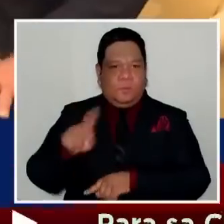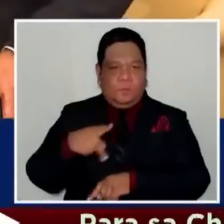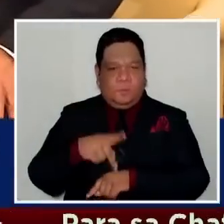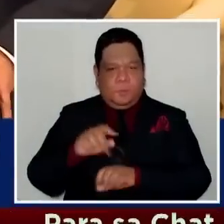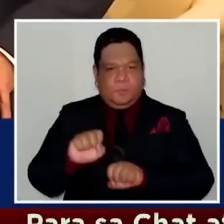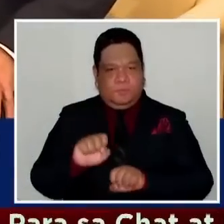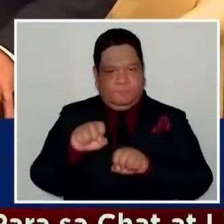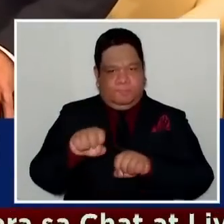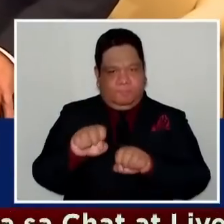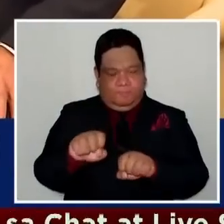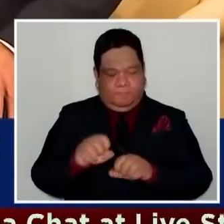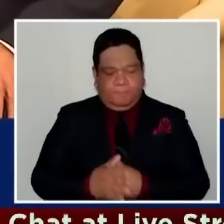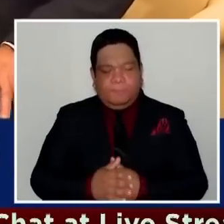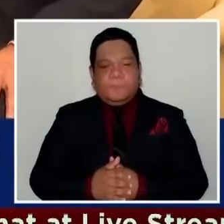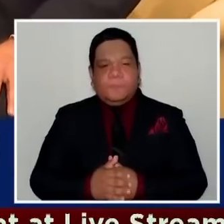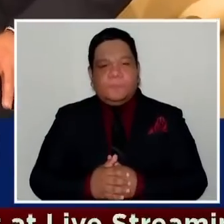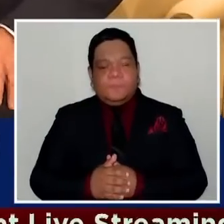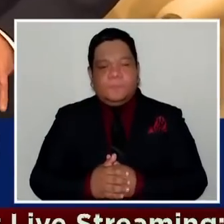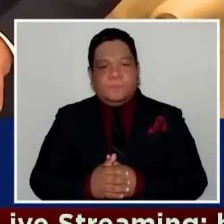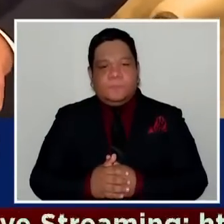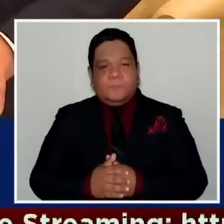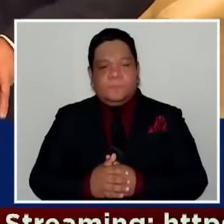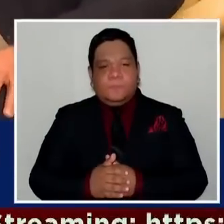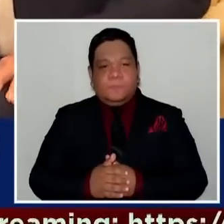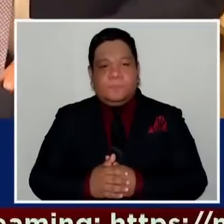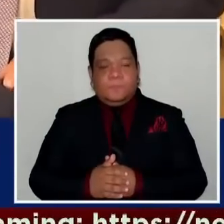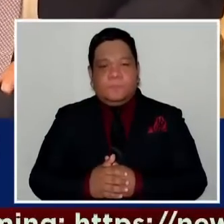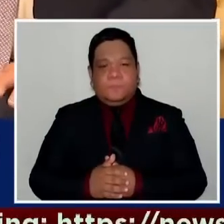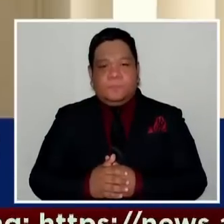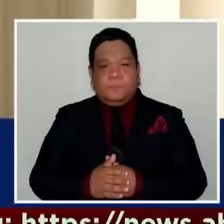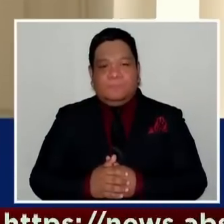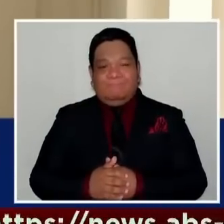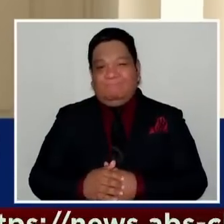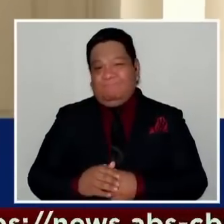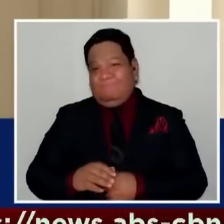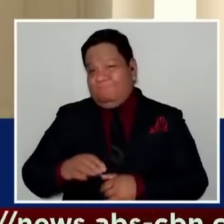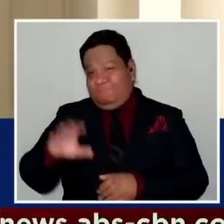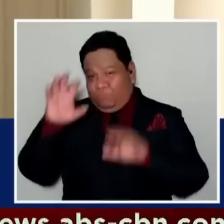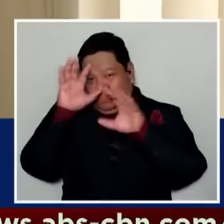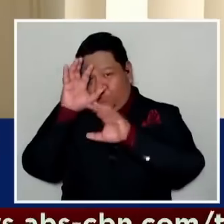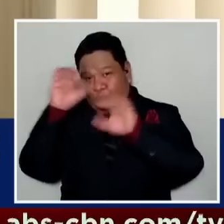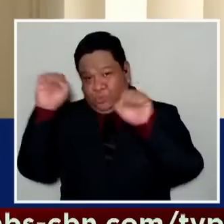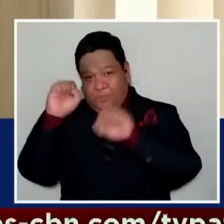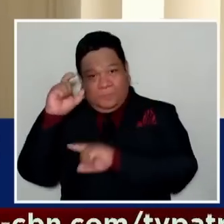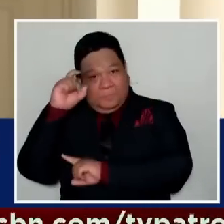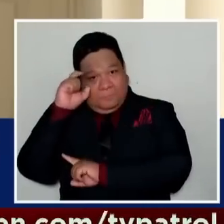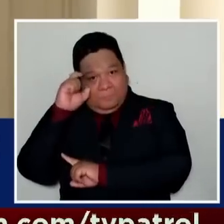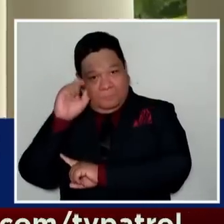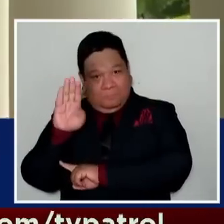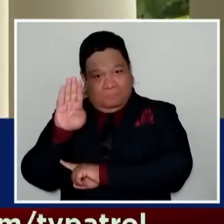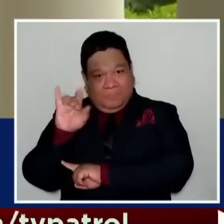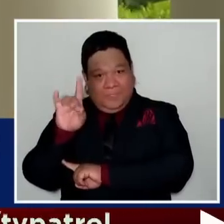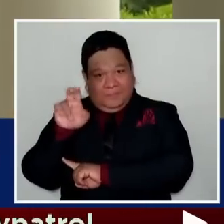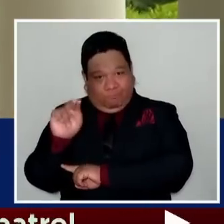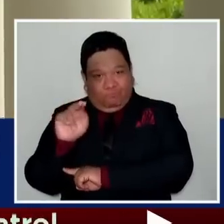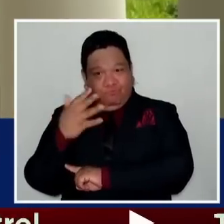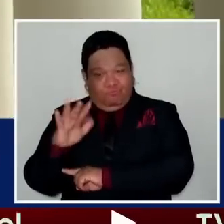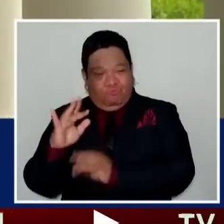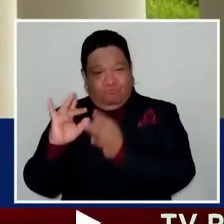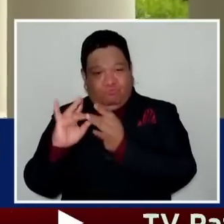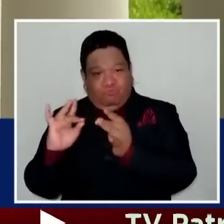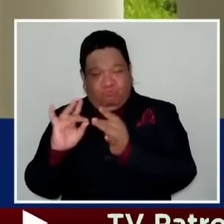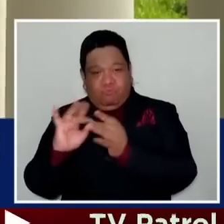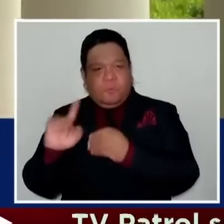Sunod sa mga pangakong binitawa ni U.S. President Joe Biden sa White House patungkol sa alyansa nito sa Pilipinas, muling siniguro